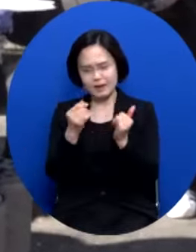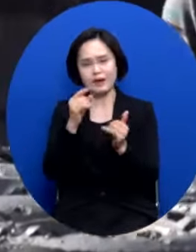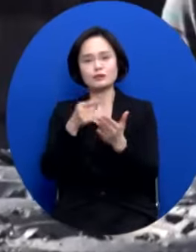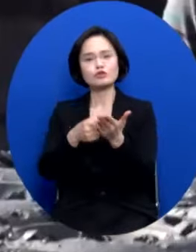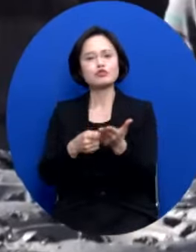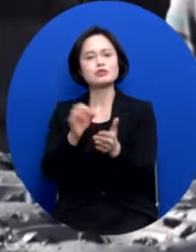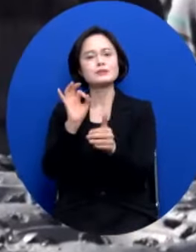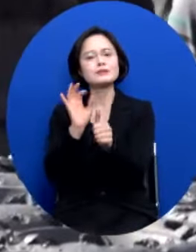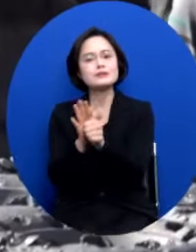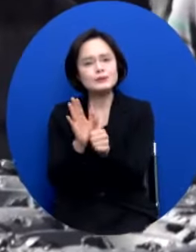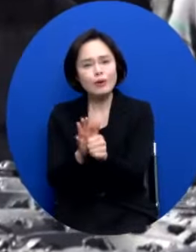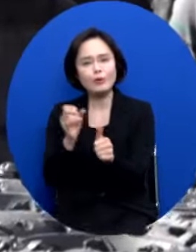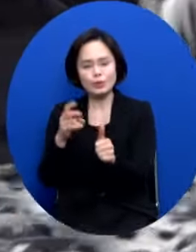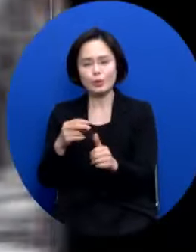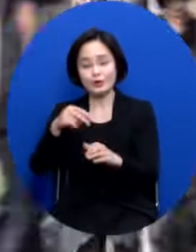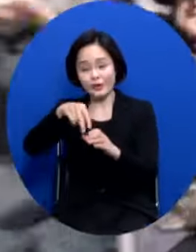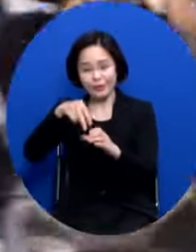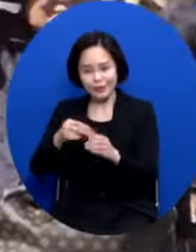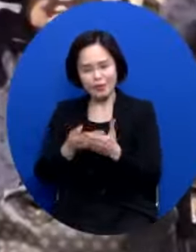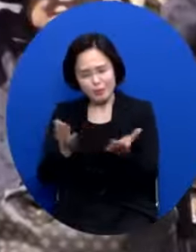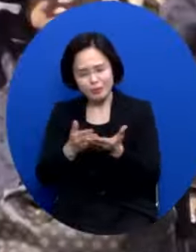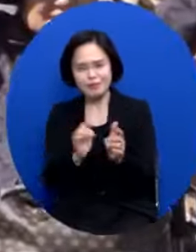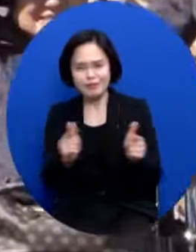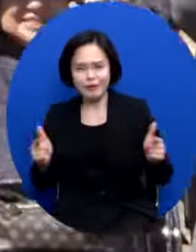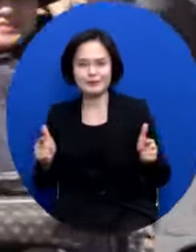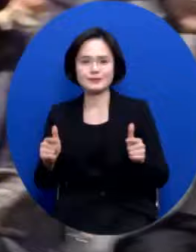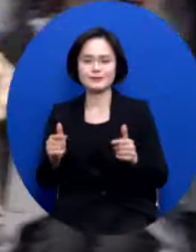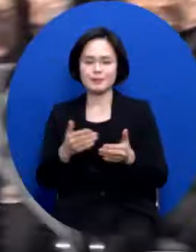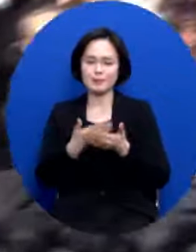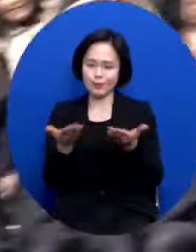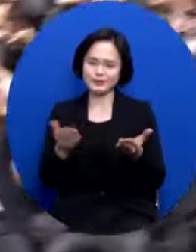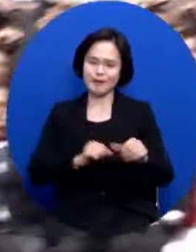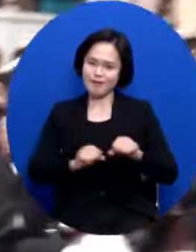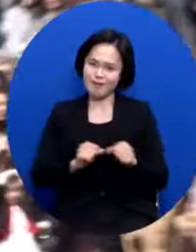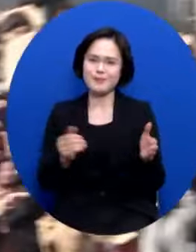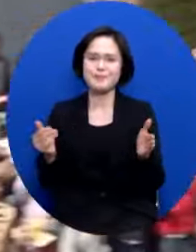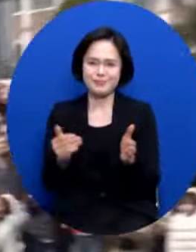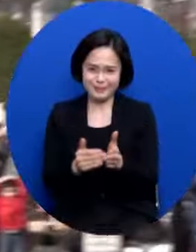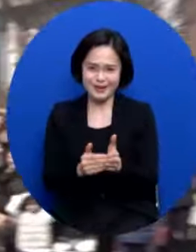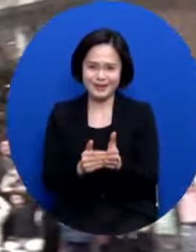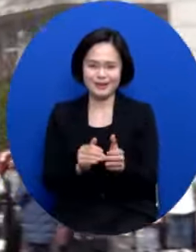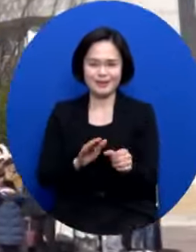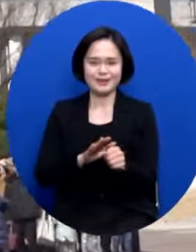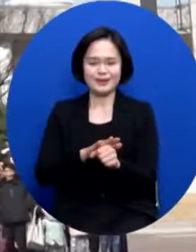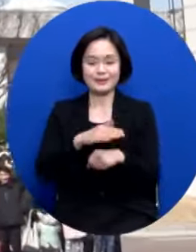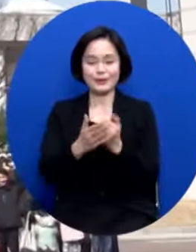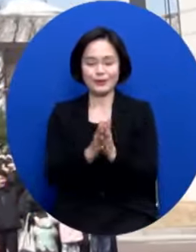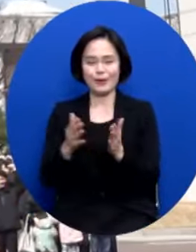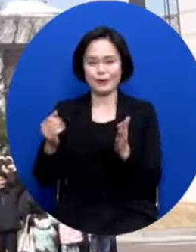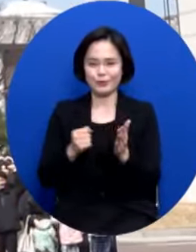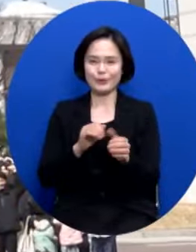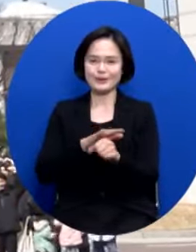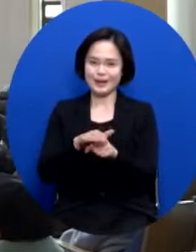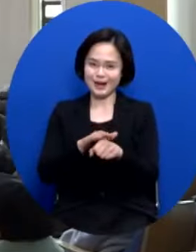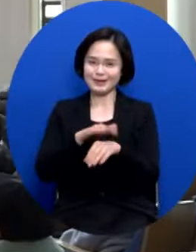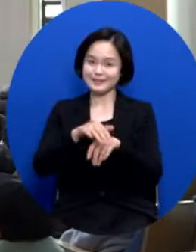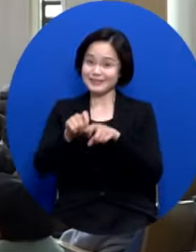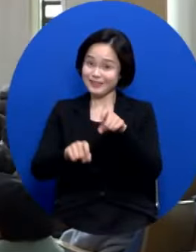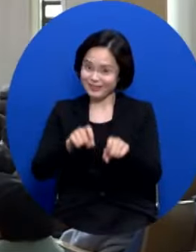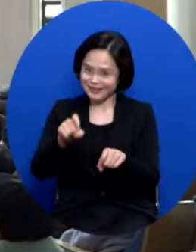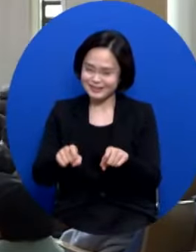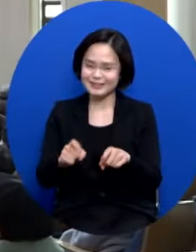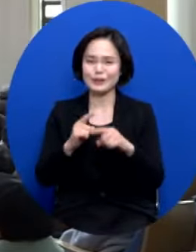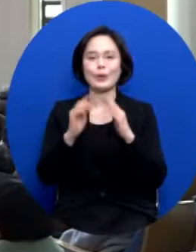지역사회 섬김에도 앞장섰습니다. 이립, 성경으로 성숙을 이뤄가며 사랑을 베풀어온 교회, 교회 설립 30주년 기념주일을